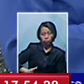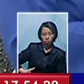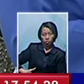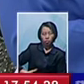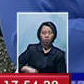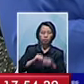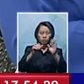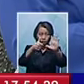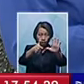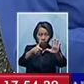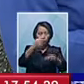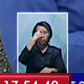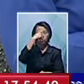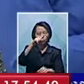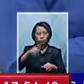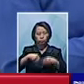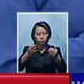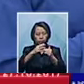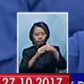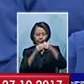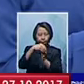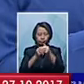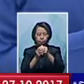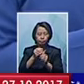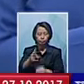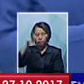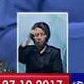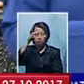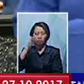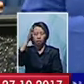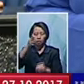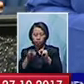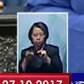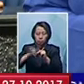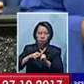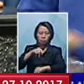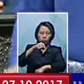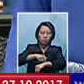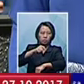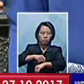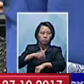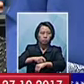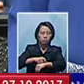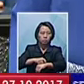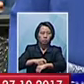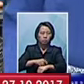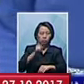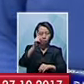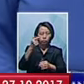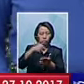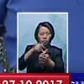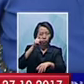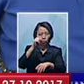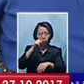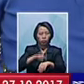Keenam, untuk memberi fleksibiliti, kerajaan akan menambah waktu satu lagi